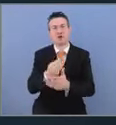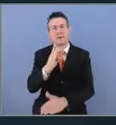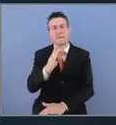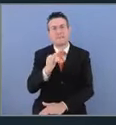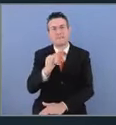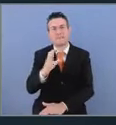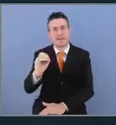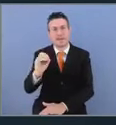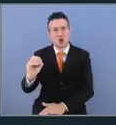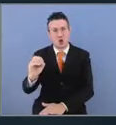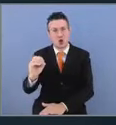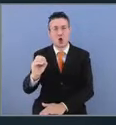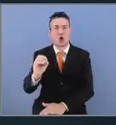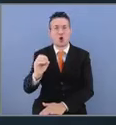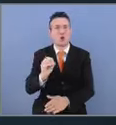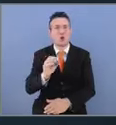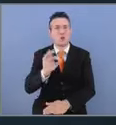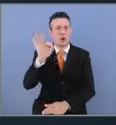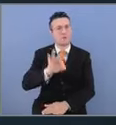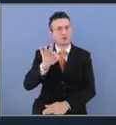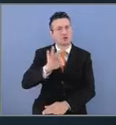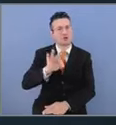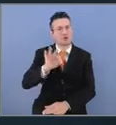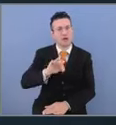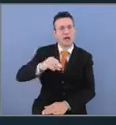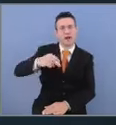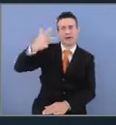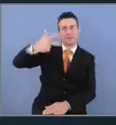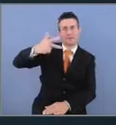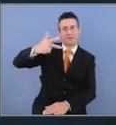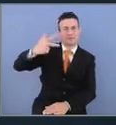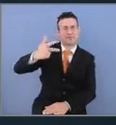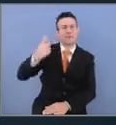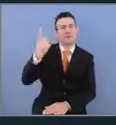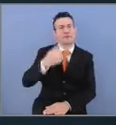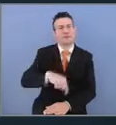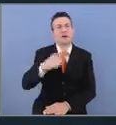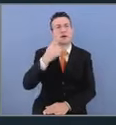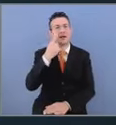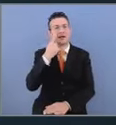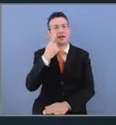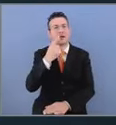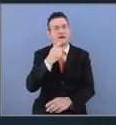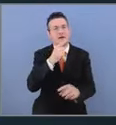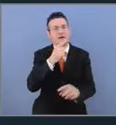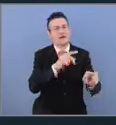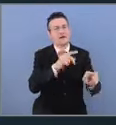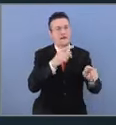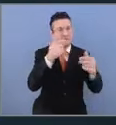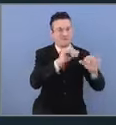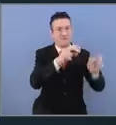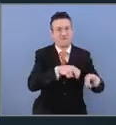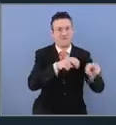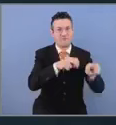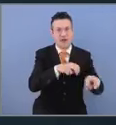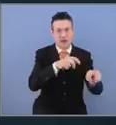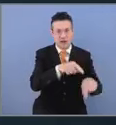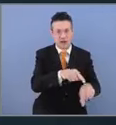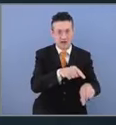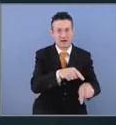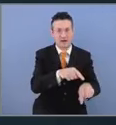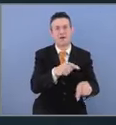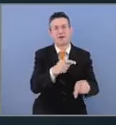nazionale, che ci pone sicuramente anche sulla Farm to Fork sicuramente meno in difficoltà di tanti altri partner e stati membri